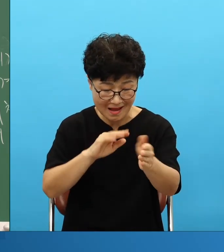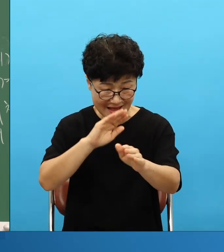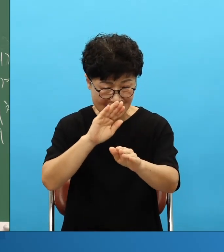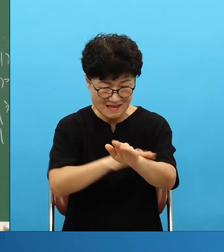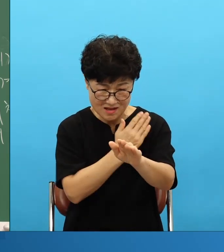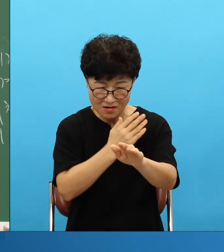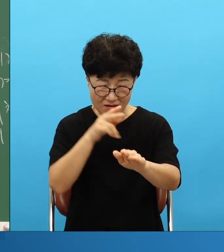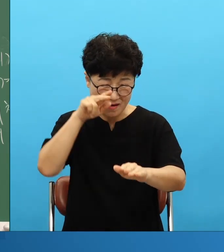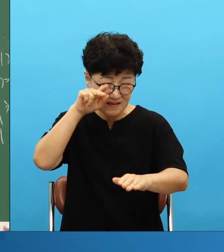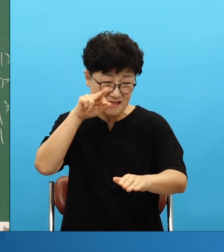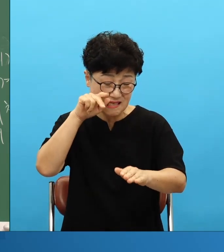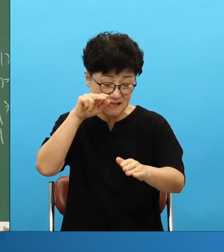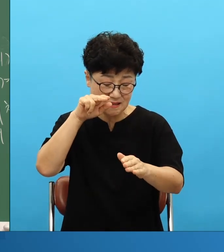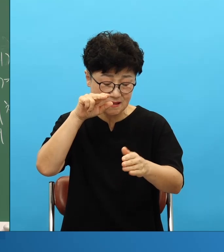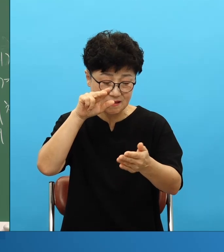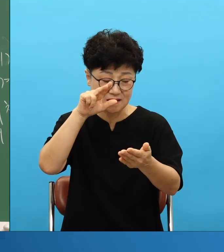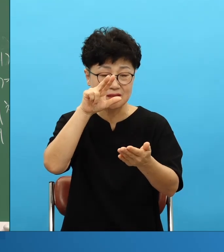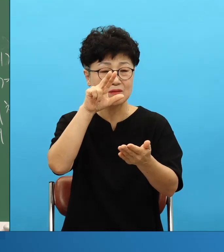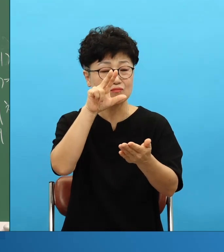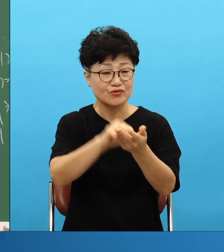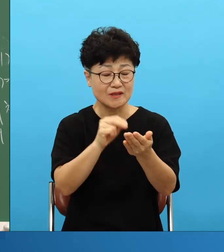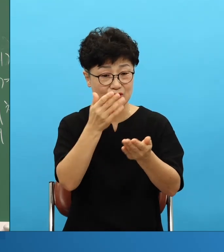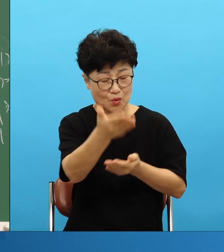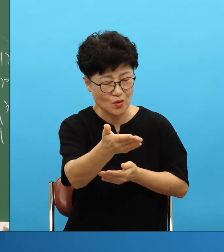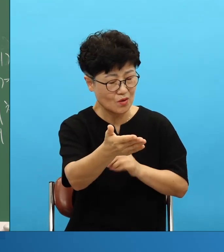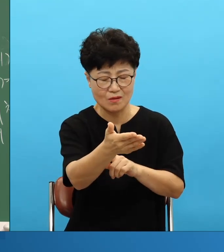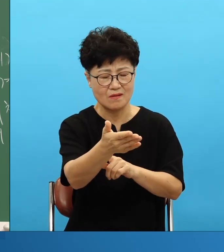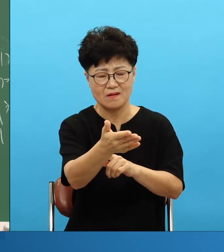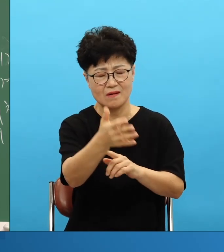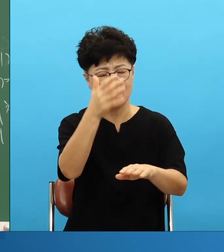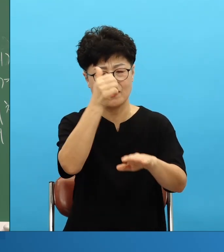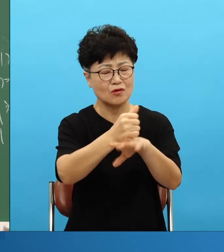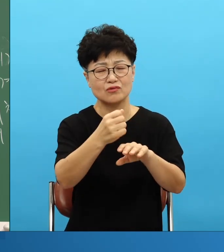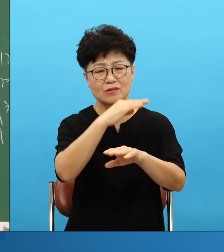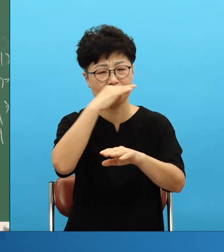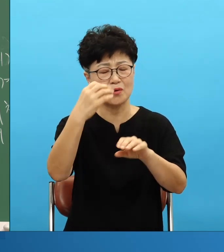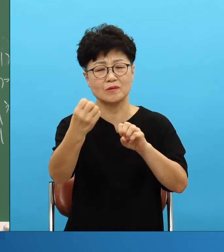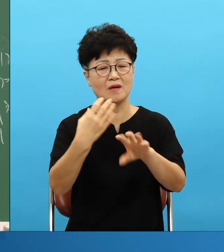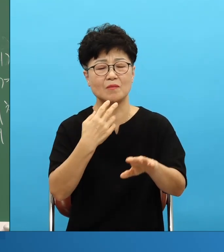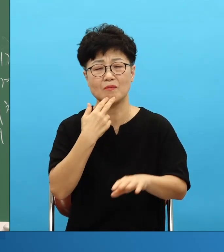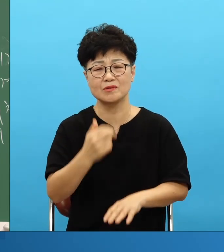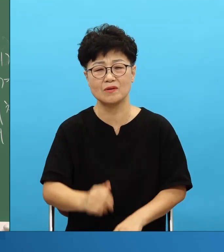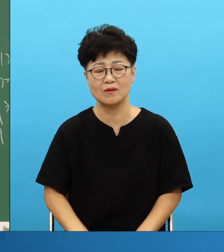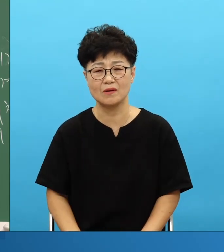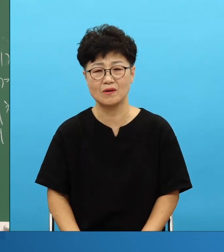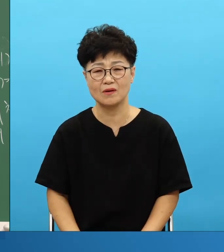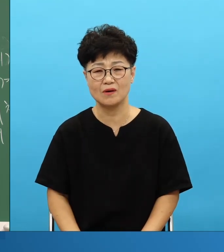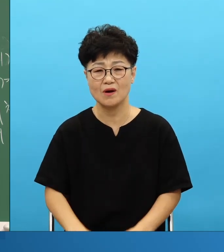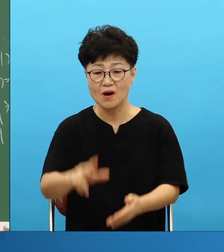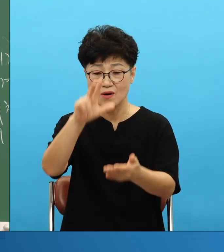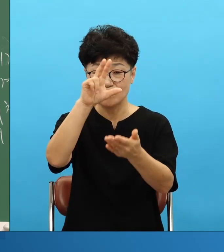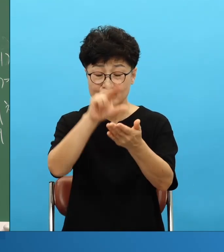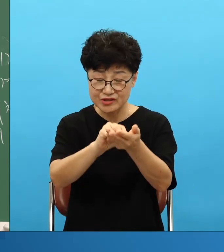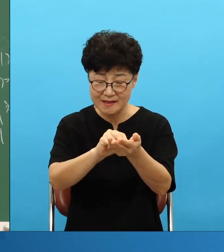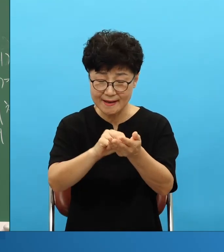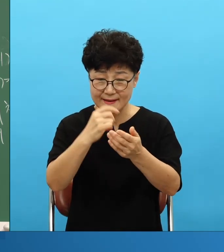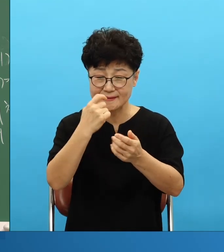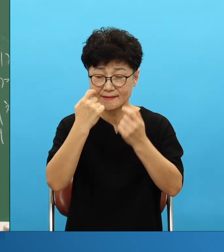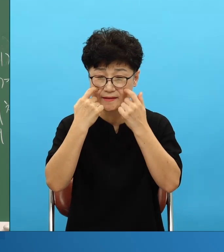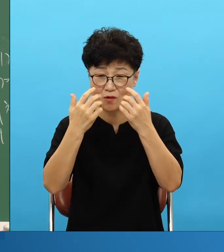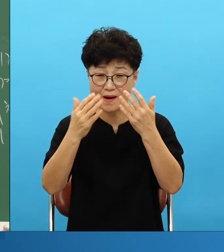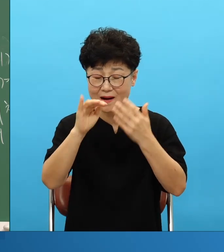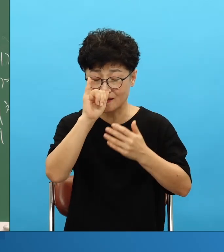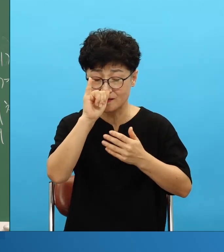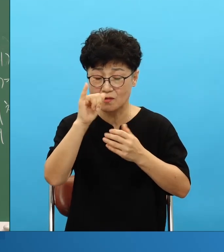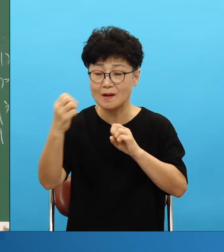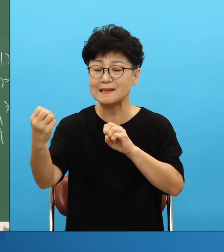no answer to that. 문제가 Isn't that so? 틀린데 답을. That if the problem is wrong, how can you have the answer? 문제가 정확해야 답이 정확하게 나오죠. The problem must be accurate for you to have